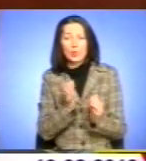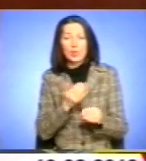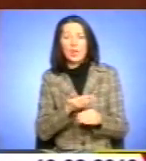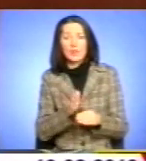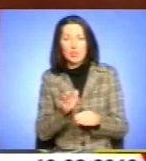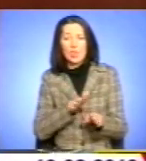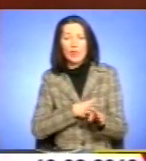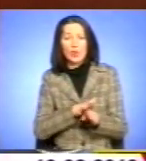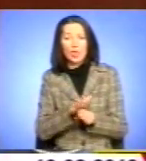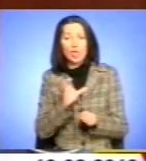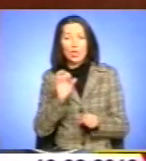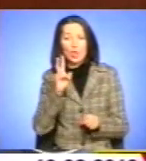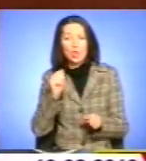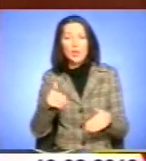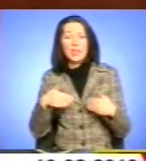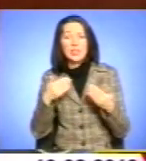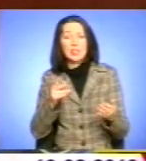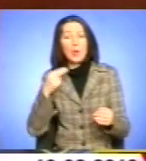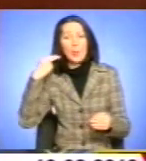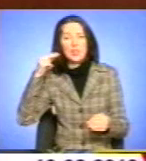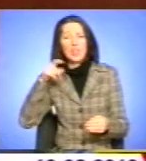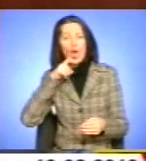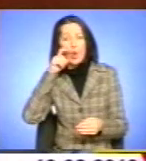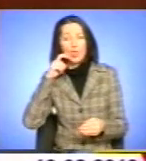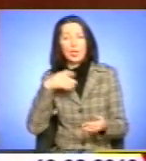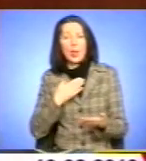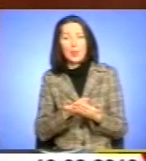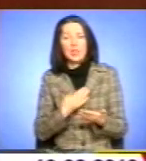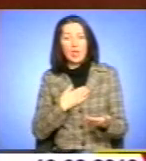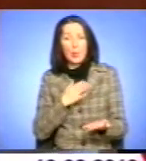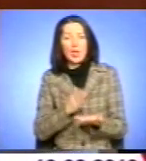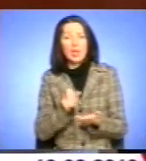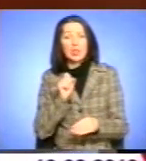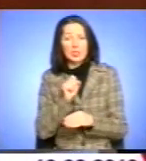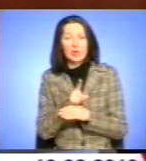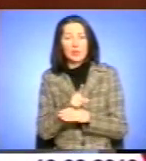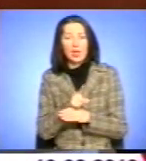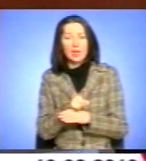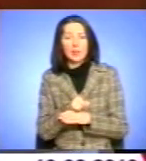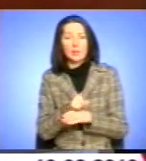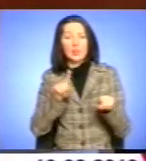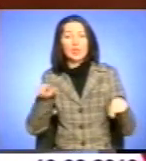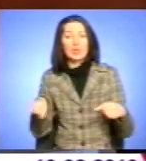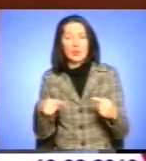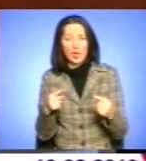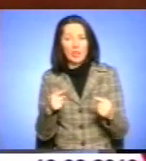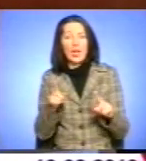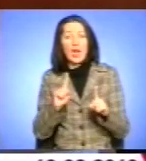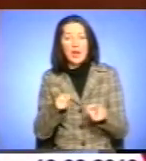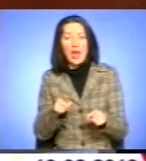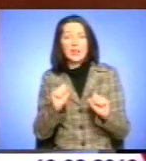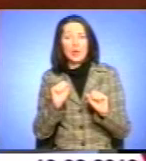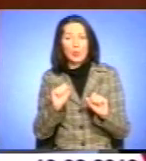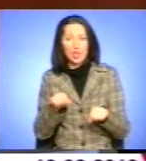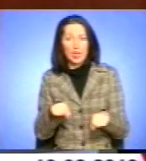виконання соціальних ініціатив президента України перед нами стоїть завдання створити реальні